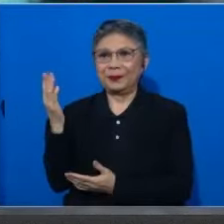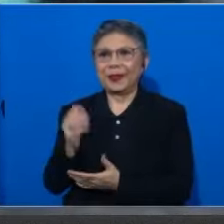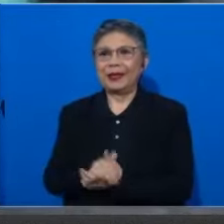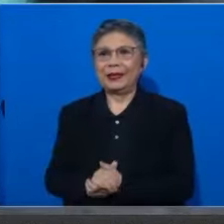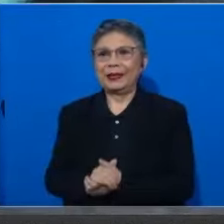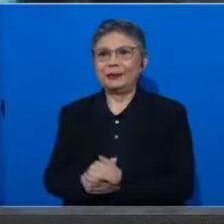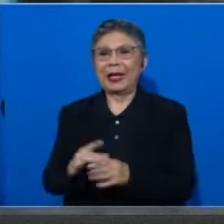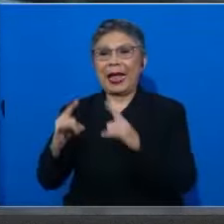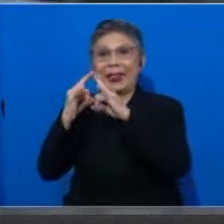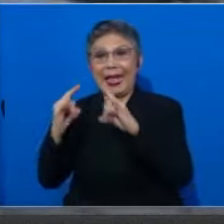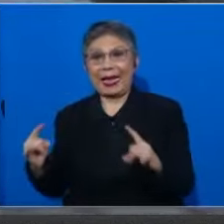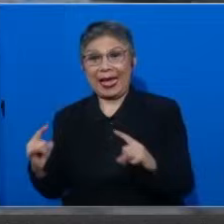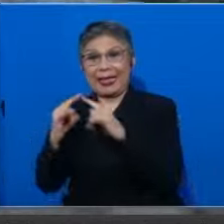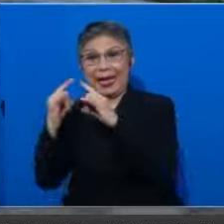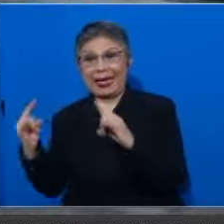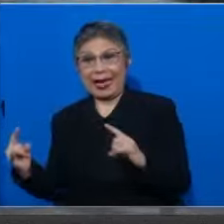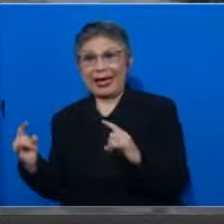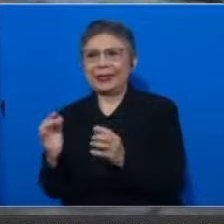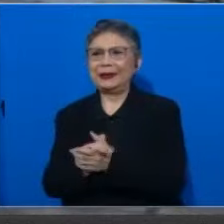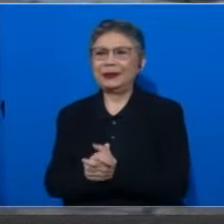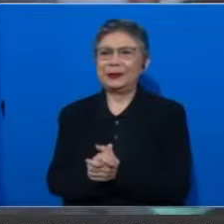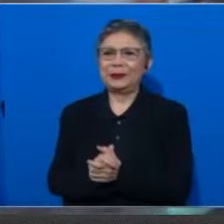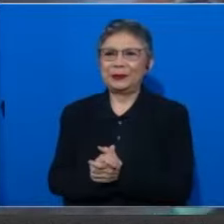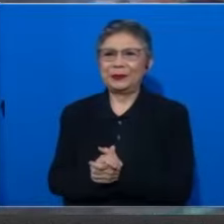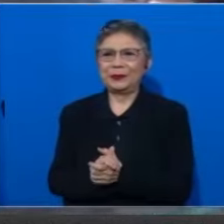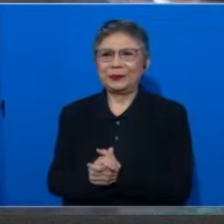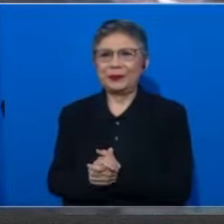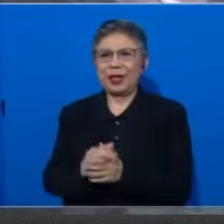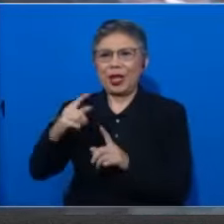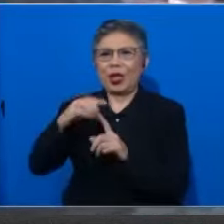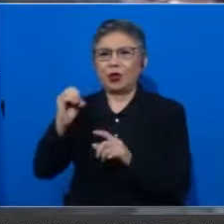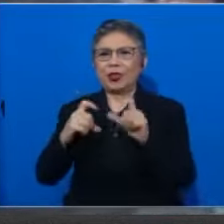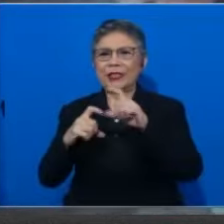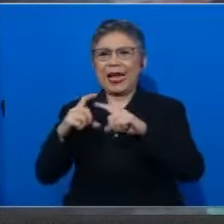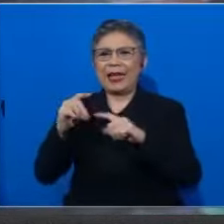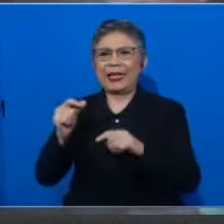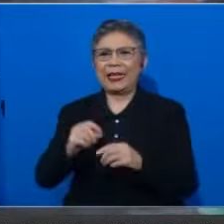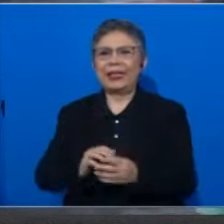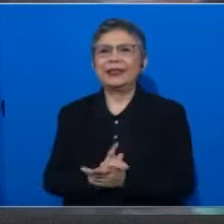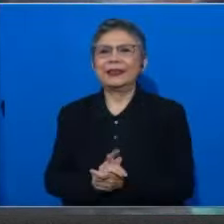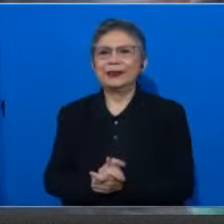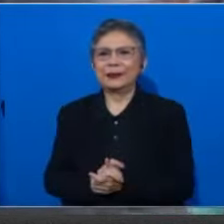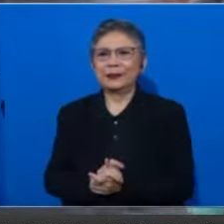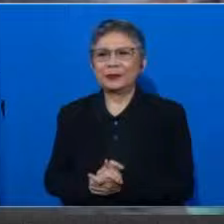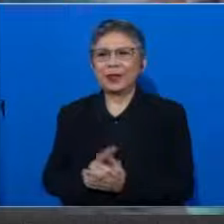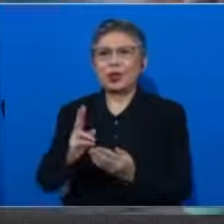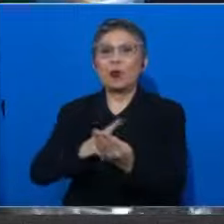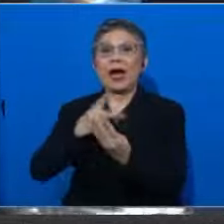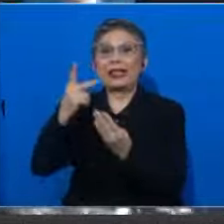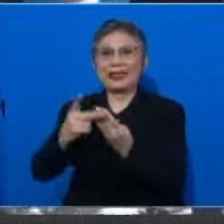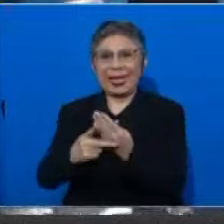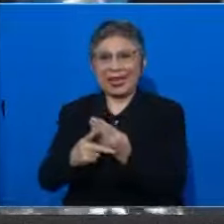jawabannya. Iya, wisata outing camp Tirtosari di kaki Gunung Semeru, tepatnya di Desa Penanggal, Lumajang, Jawa Timur